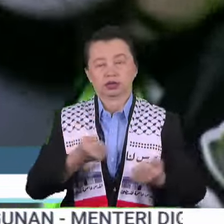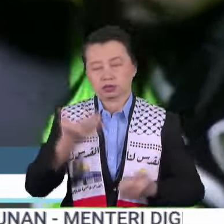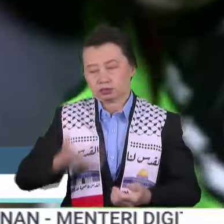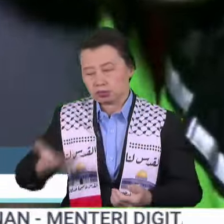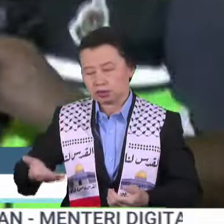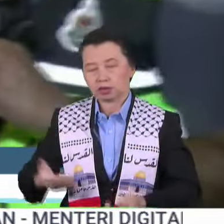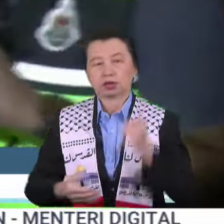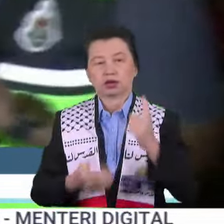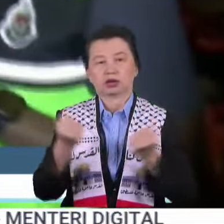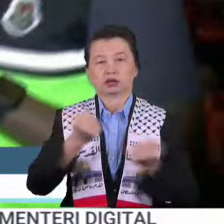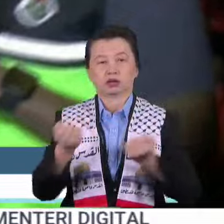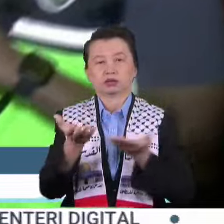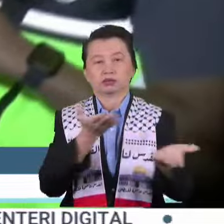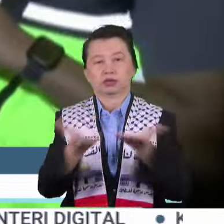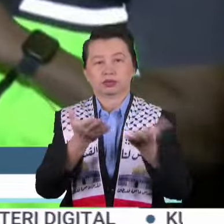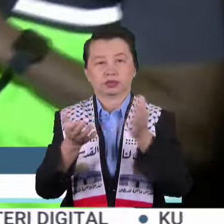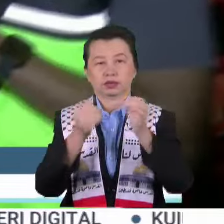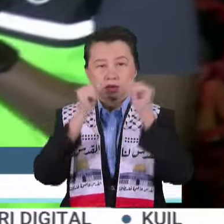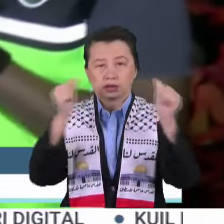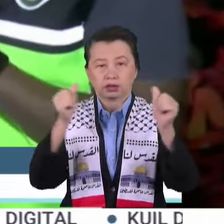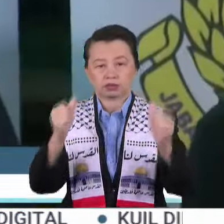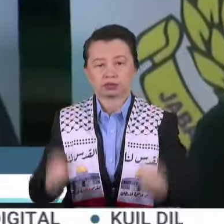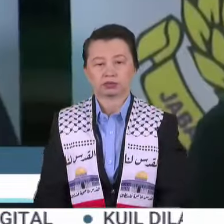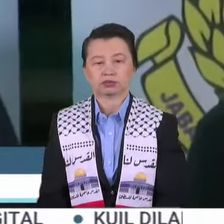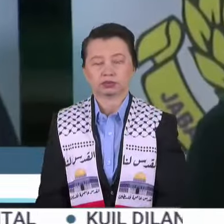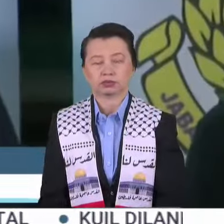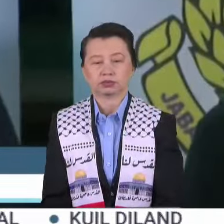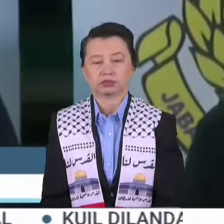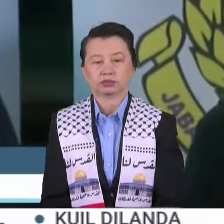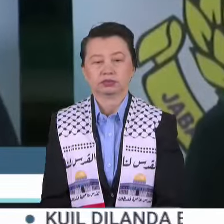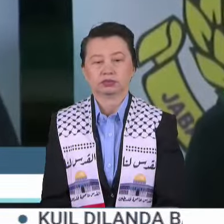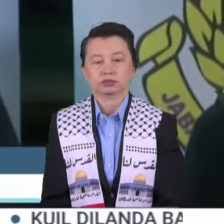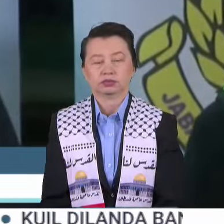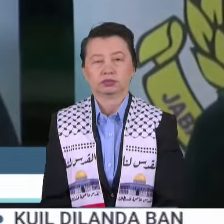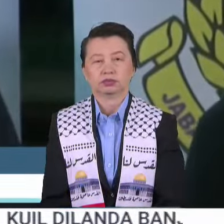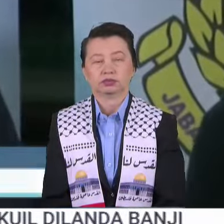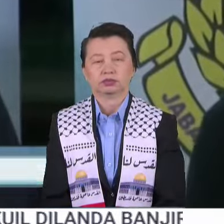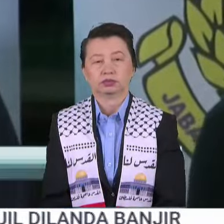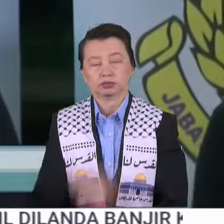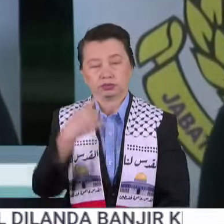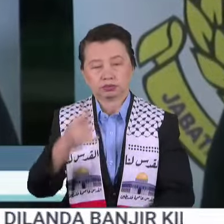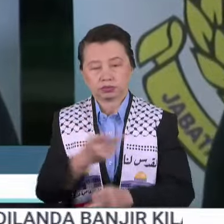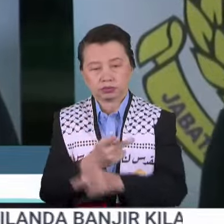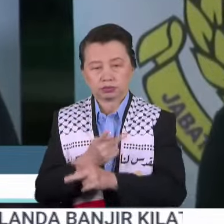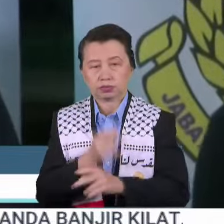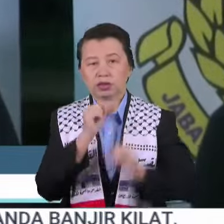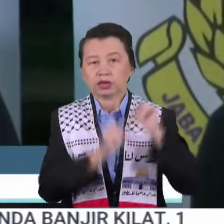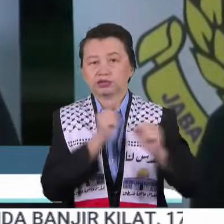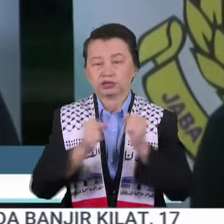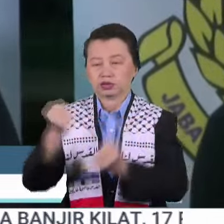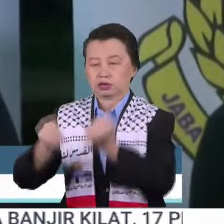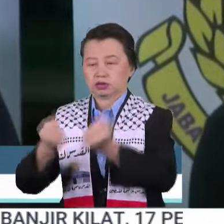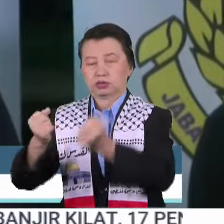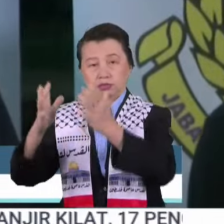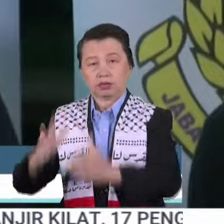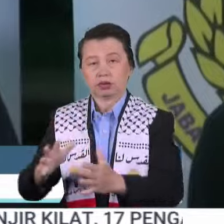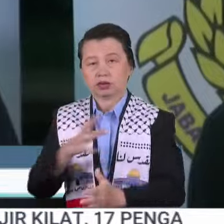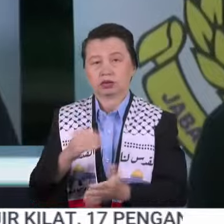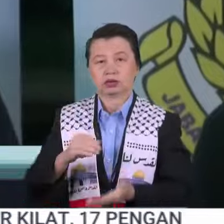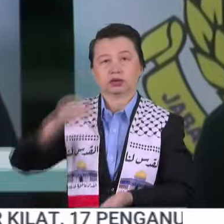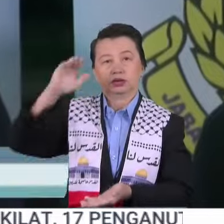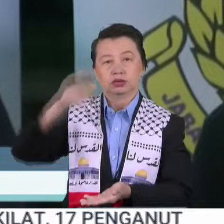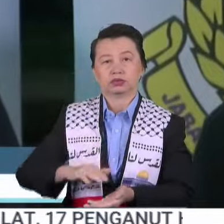dan 1 kenderaan perkhidmatan awam. Memupuk nilai selamat untuk mengawal sikap pemandu dan